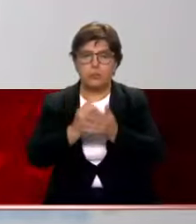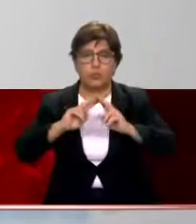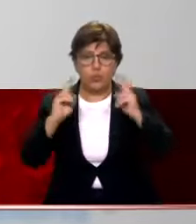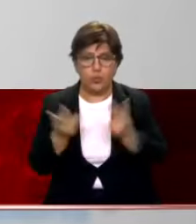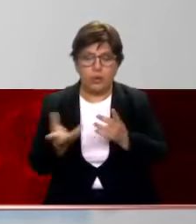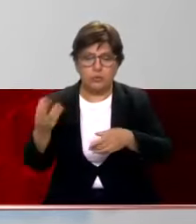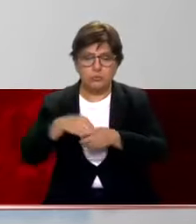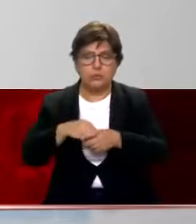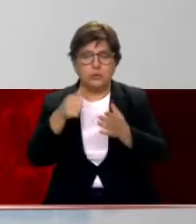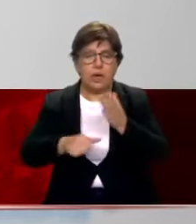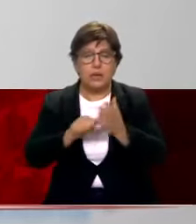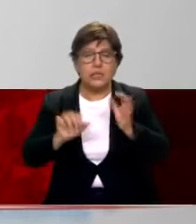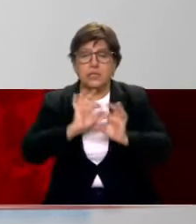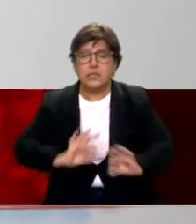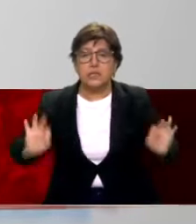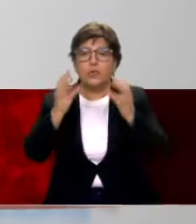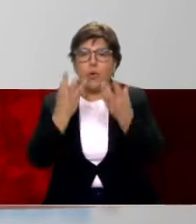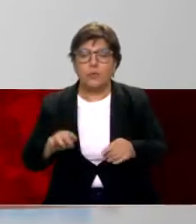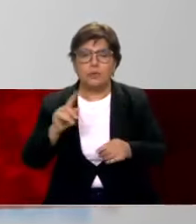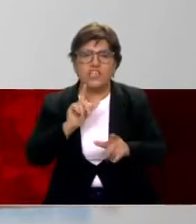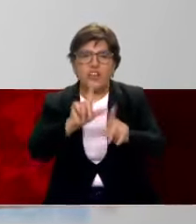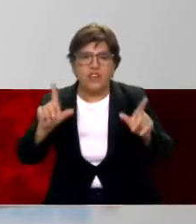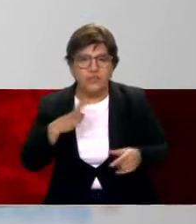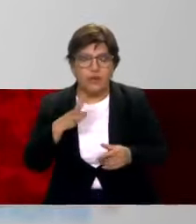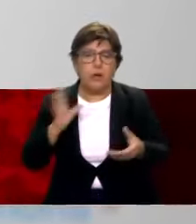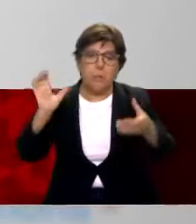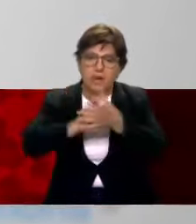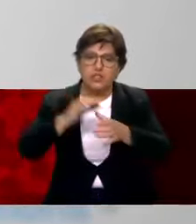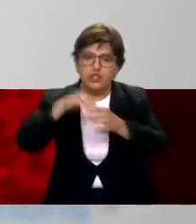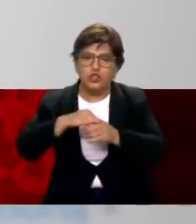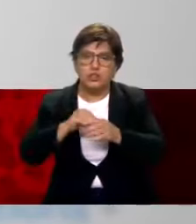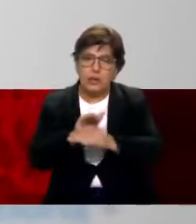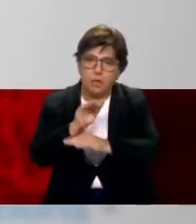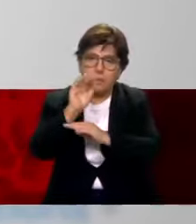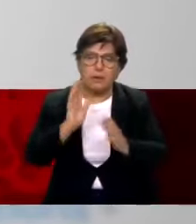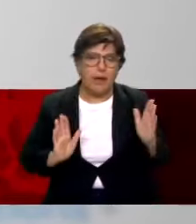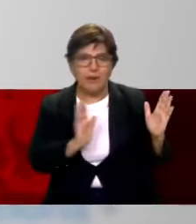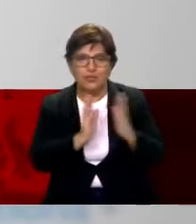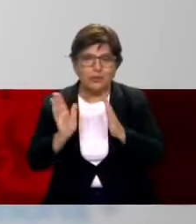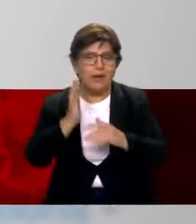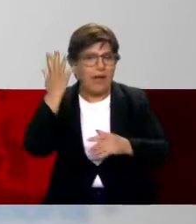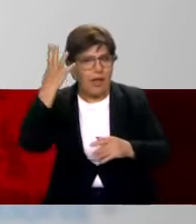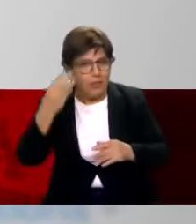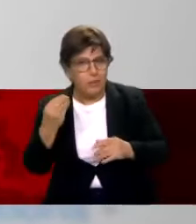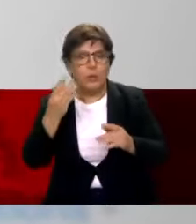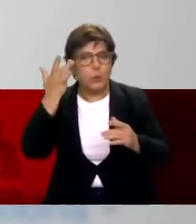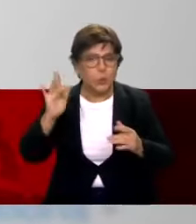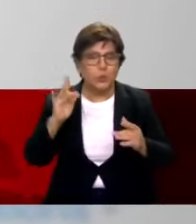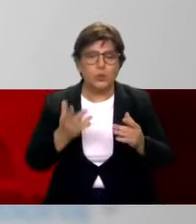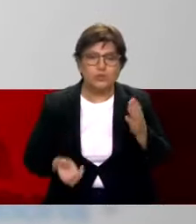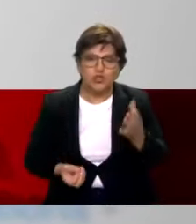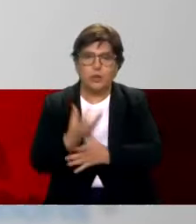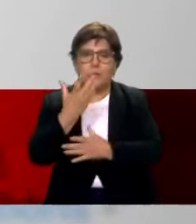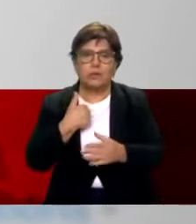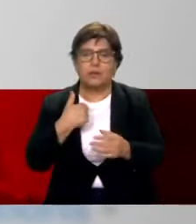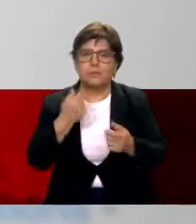akılcı siyasete tarihte hiç olmadığı kadar ihtiyaç duymaktadır. Barış içinde bir arada yaşama ve karşılıklı anlayış kültürünü yaygınlaştırmak üzere